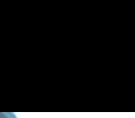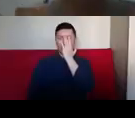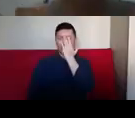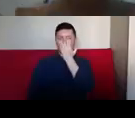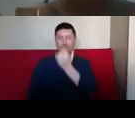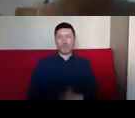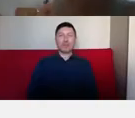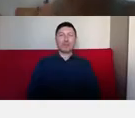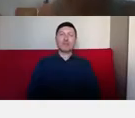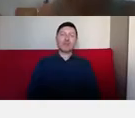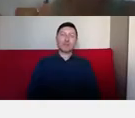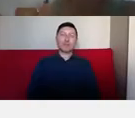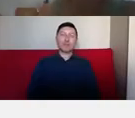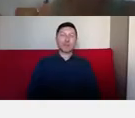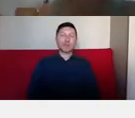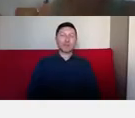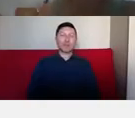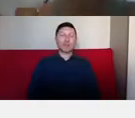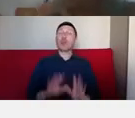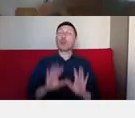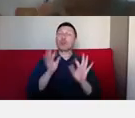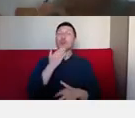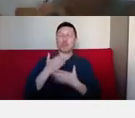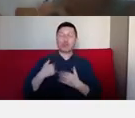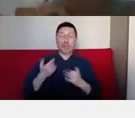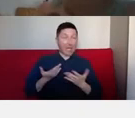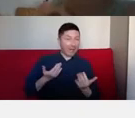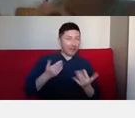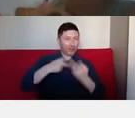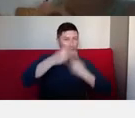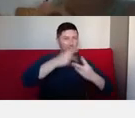Oui, c'est gentil. Voilà, j'attendais juste le PowerPoint. Merci.